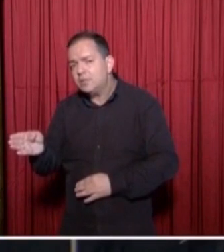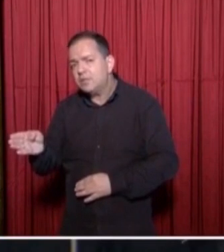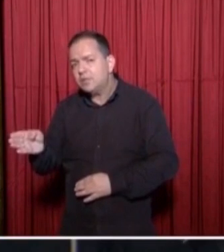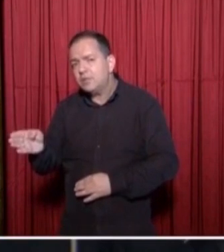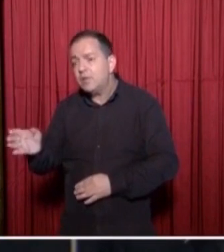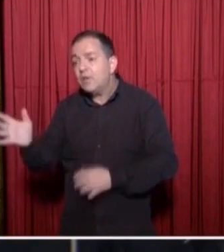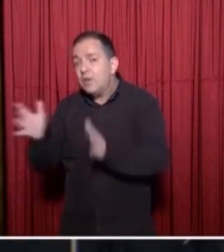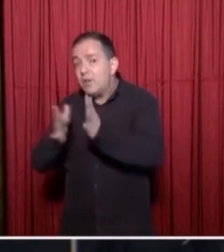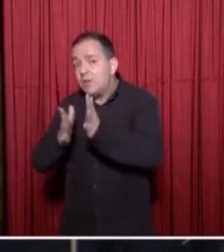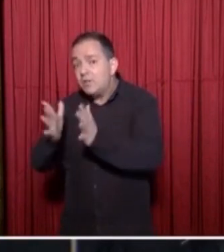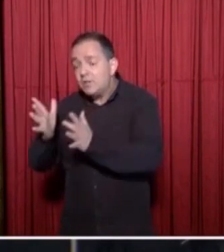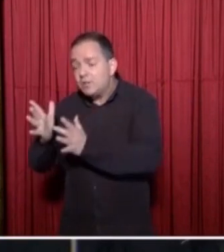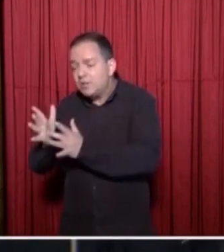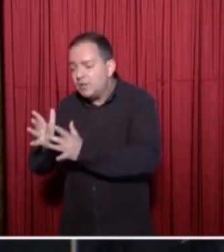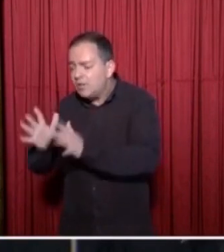δόκρια